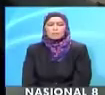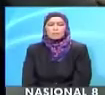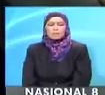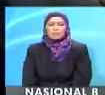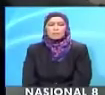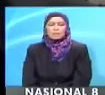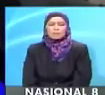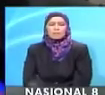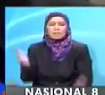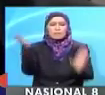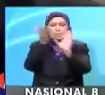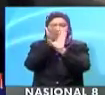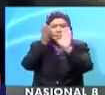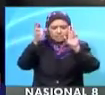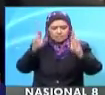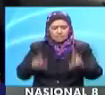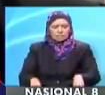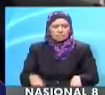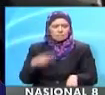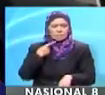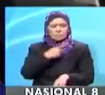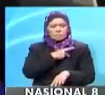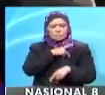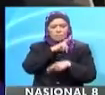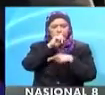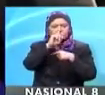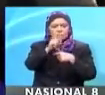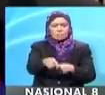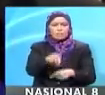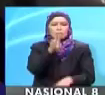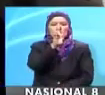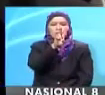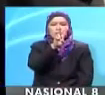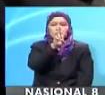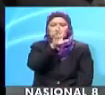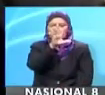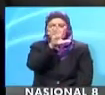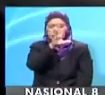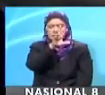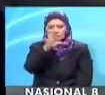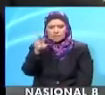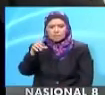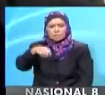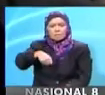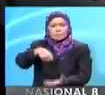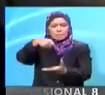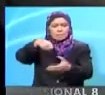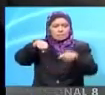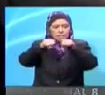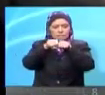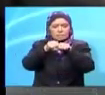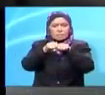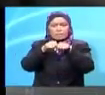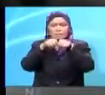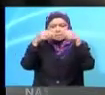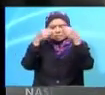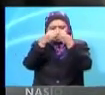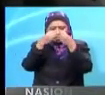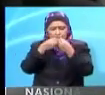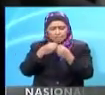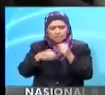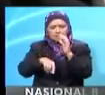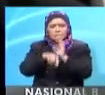Pada hari ini, Bank Rakyat kita sumbangkan sebanyak 25,000 beg kasut untuk jemaah haji dengan nilai lebih